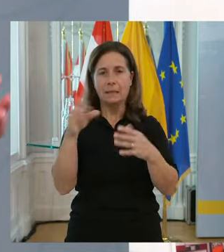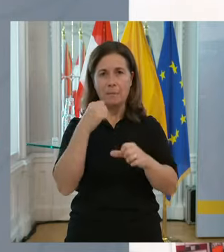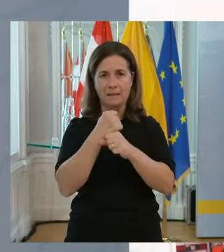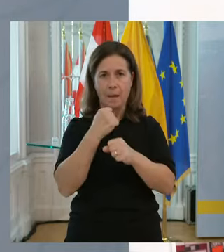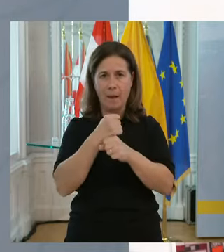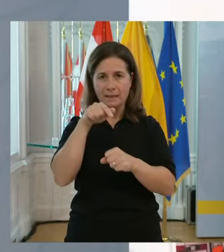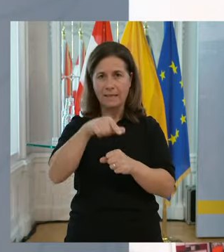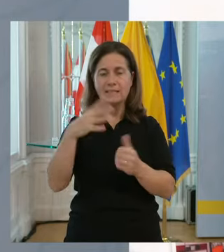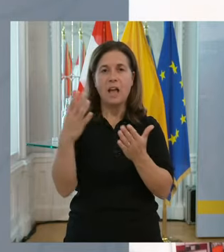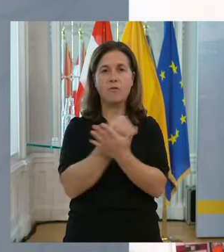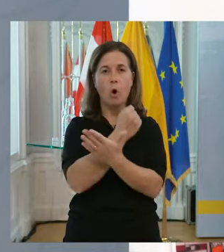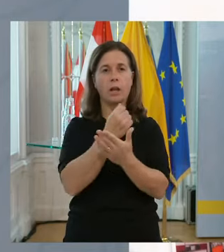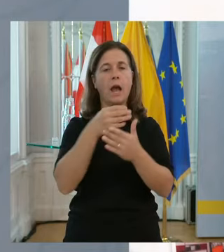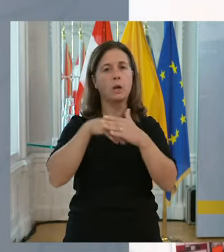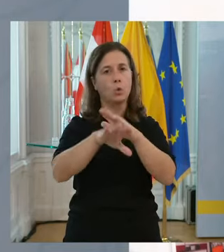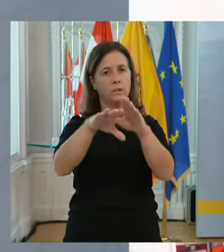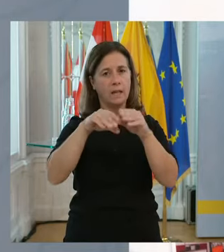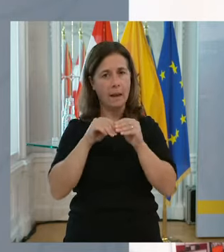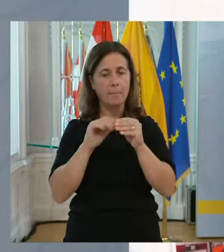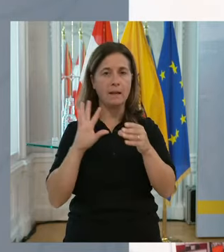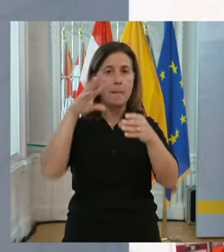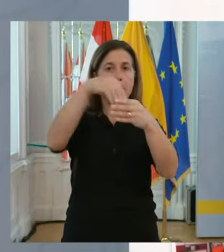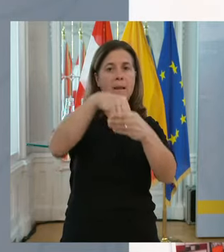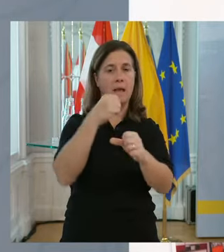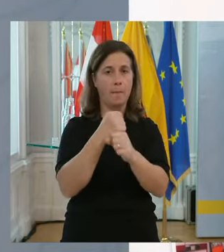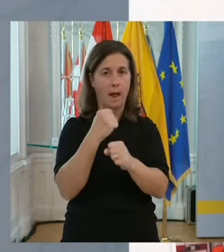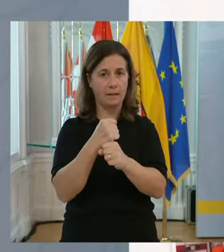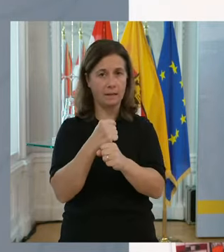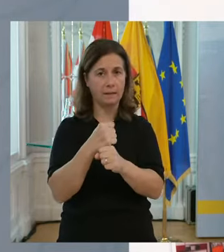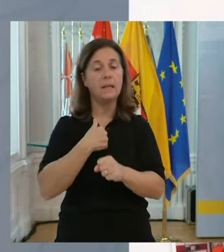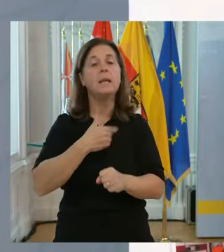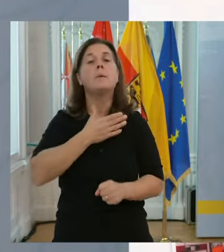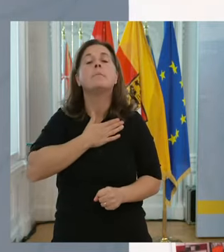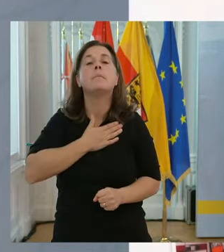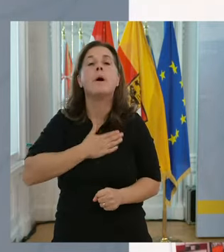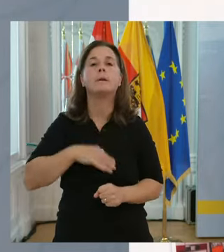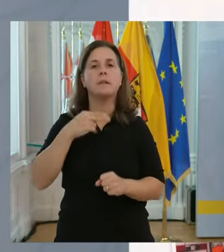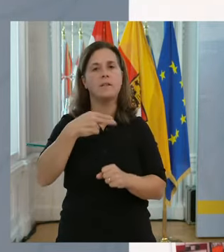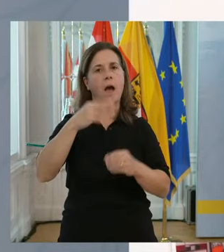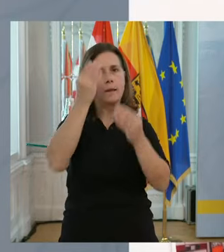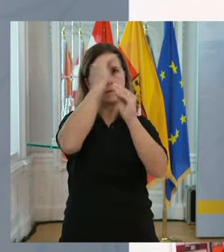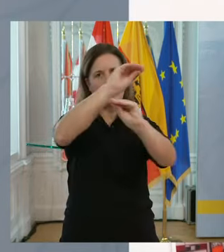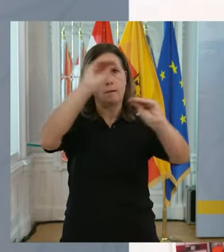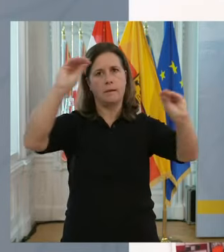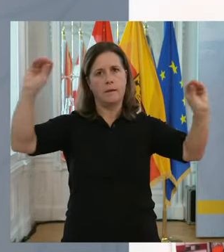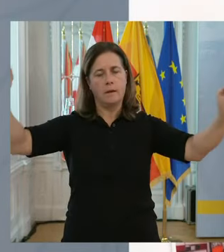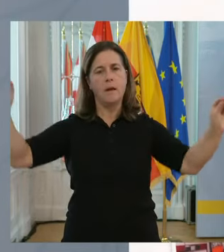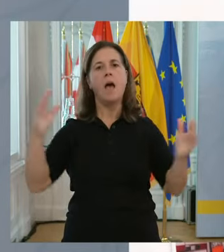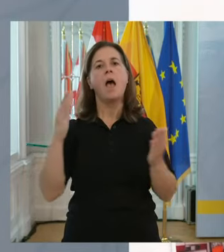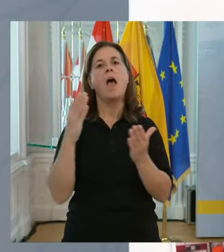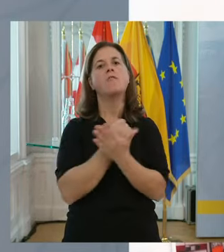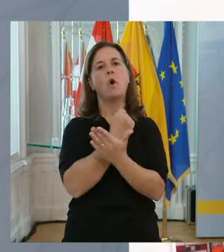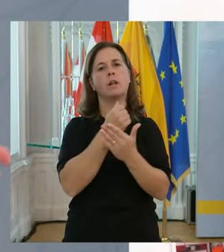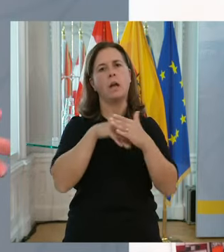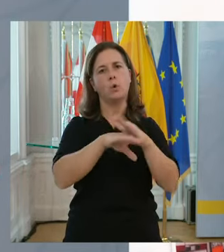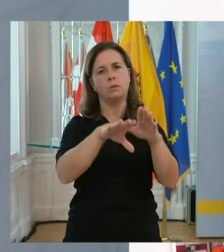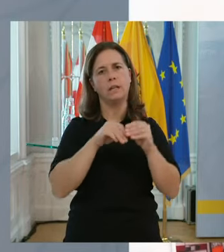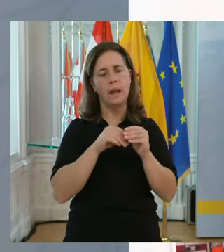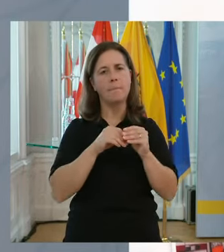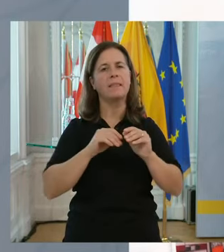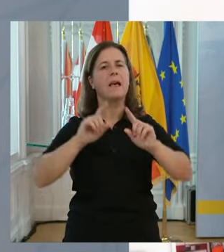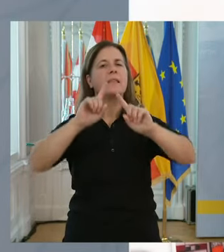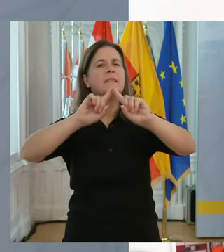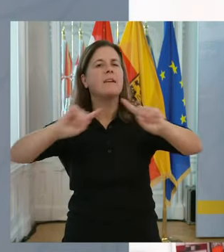diesen erfolgreichen Unternehmen mitarbeiten. Und wir wollen das auch weitergeben, dass erfolgreiche Unternehmen auf